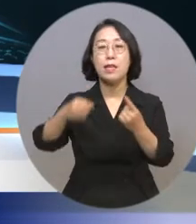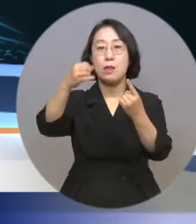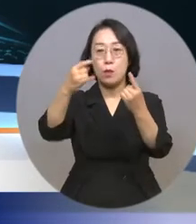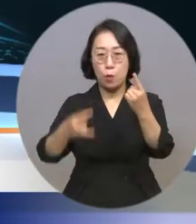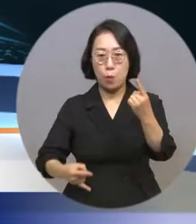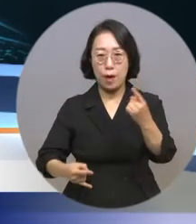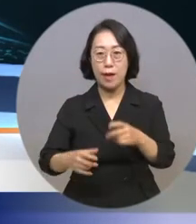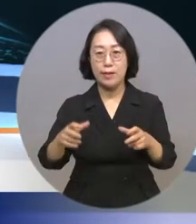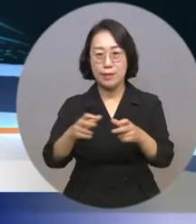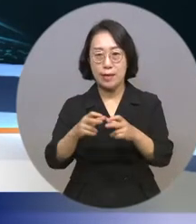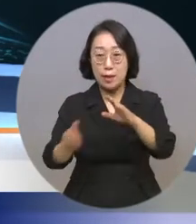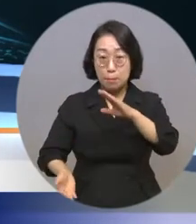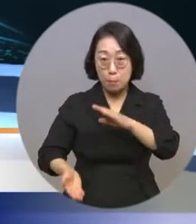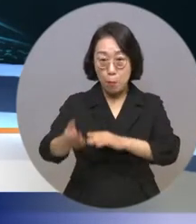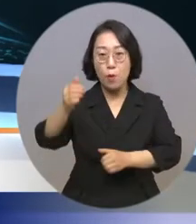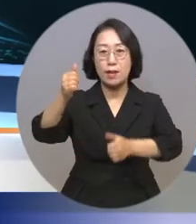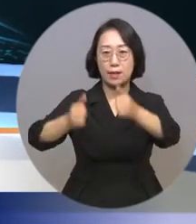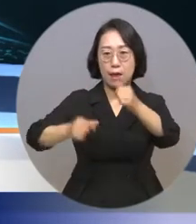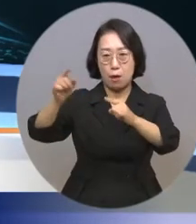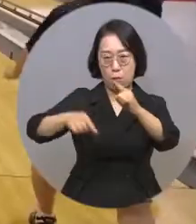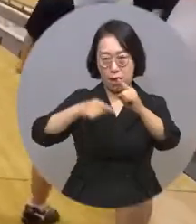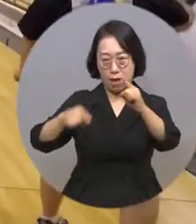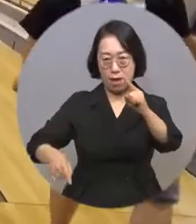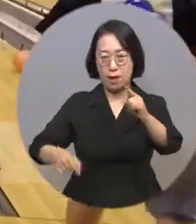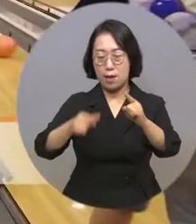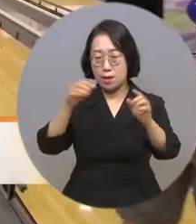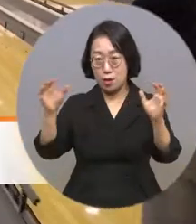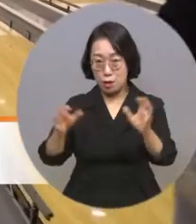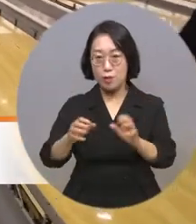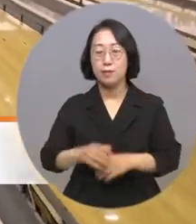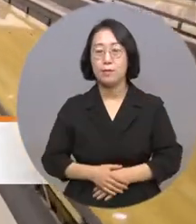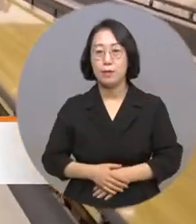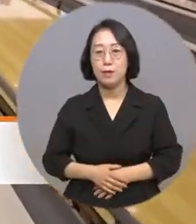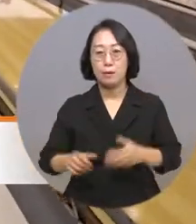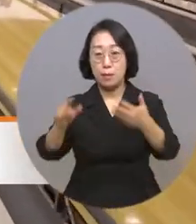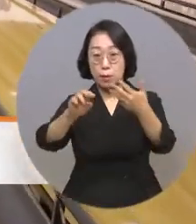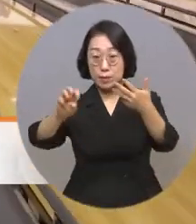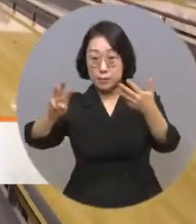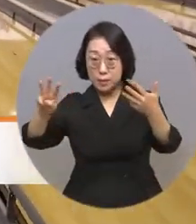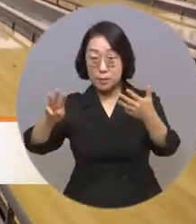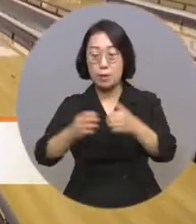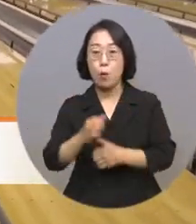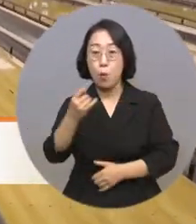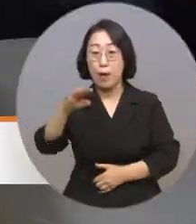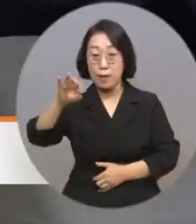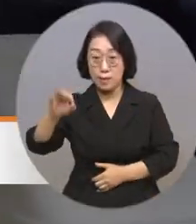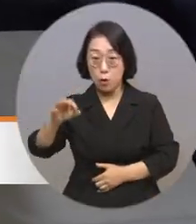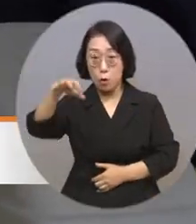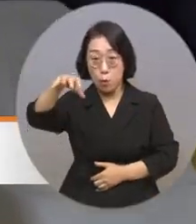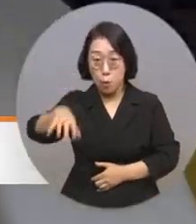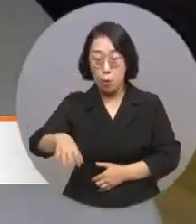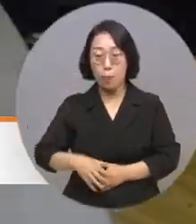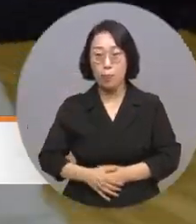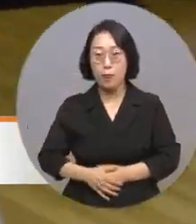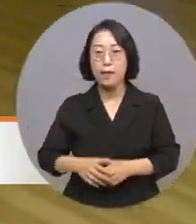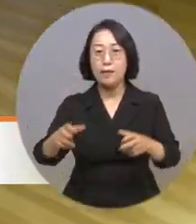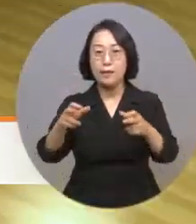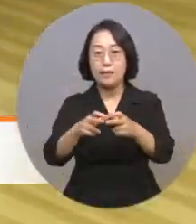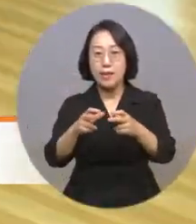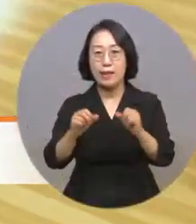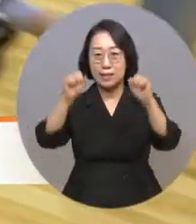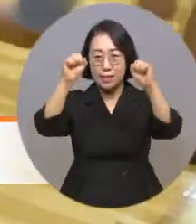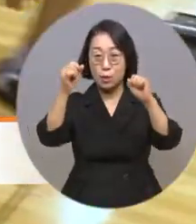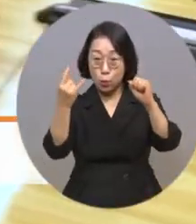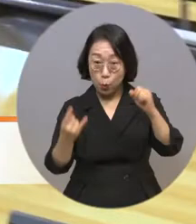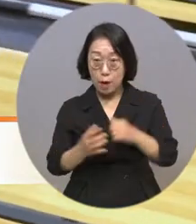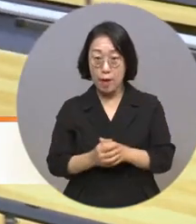장애인 볼링대회가 개최됐습니다. 지난 8월 23일 강원도 횡성군에서 횡성군 장애인체육회가